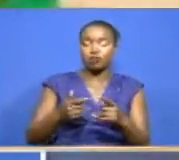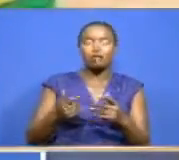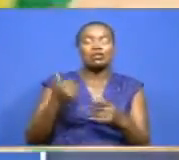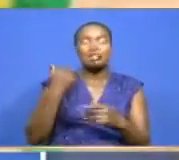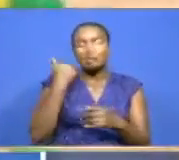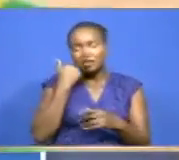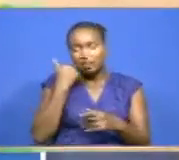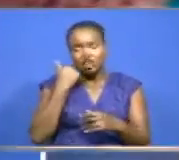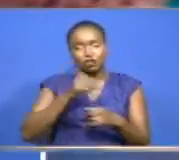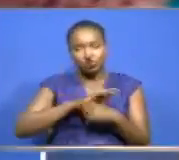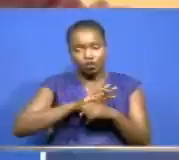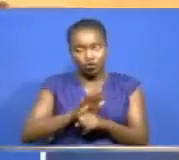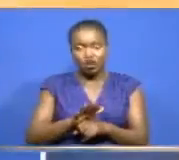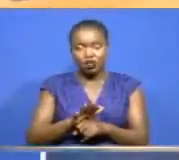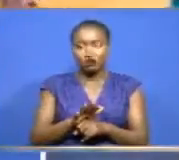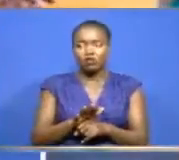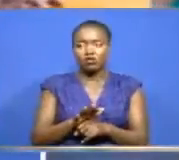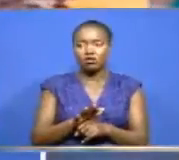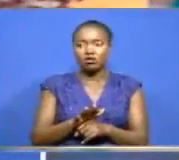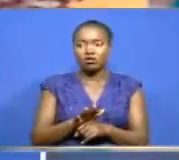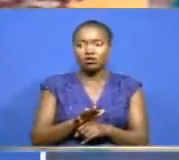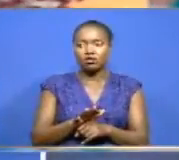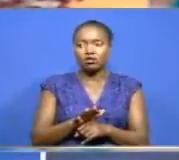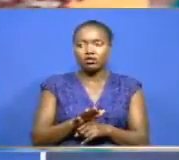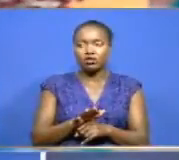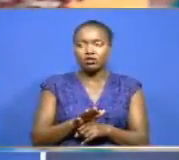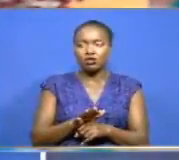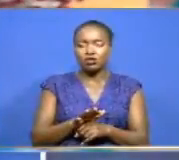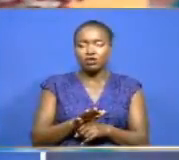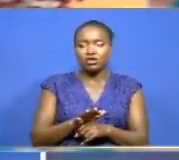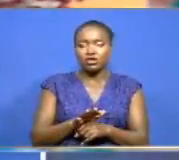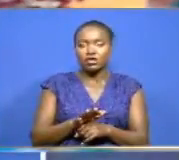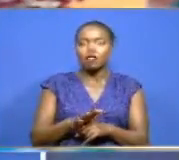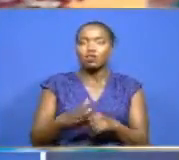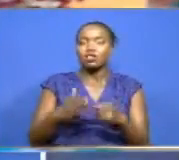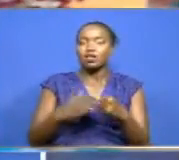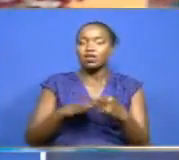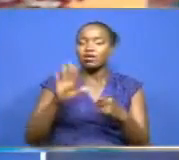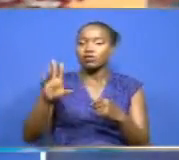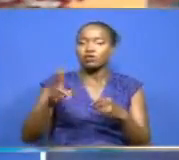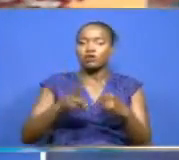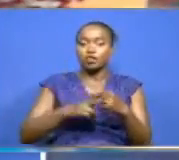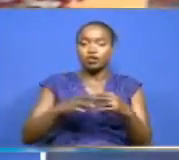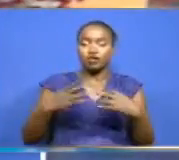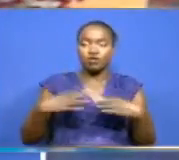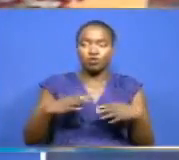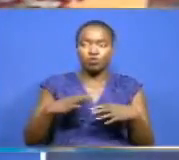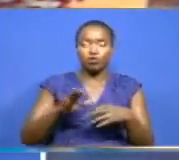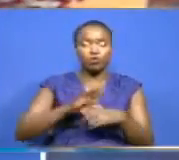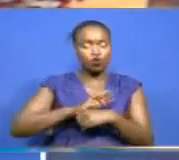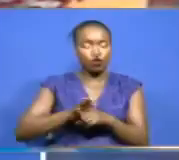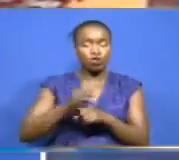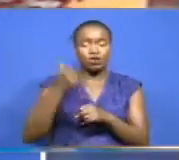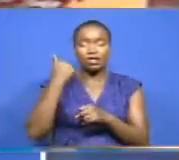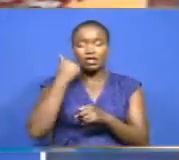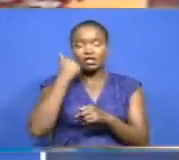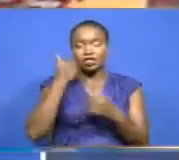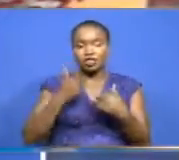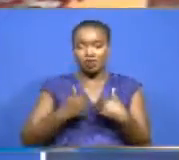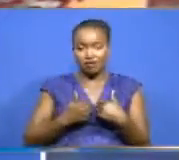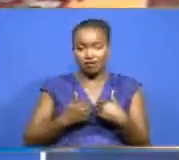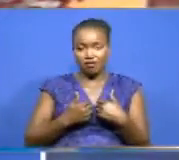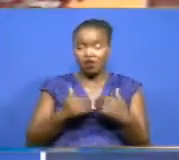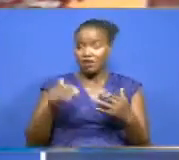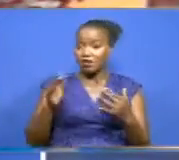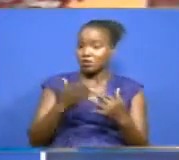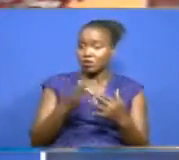ugonjwa wa COVID-19. Wakati huo huo, watu 957 wamebainika kuambukizwa virusi vya corona kati ya